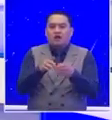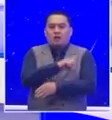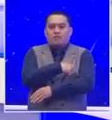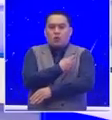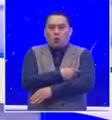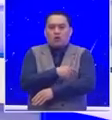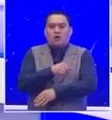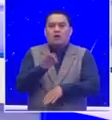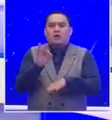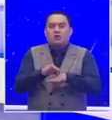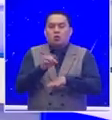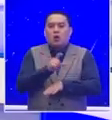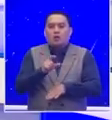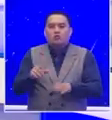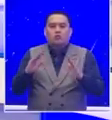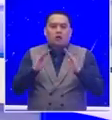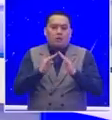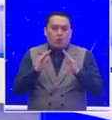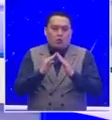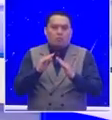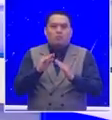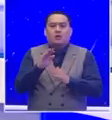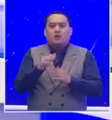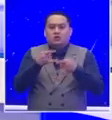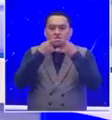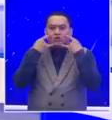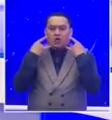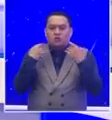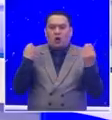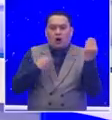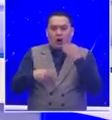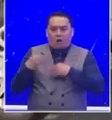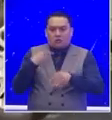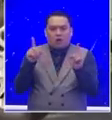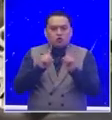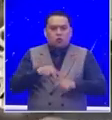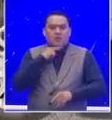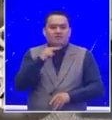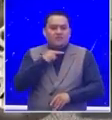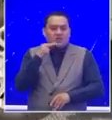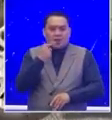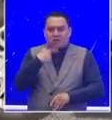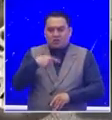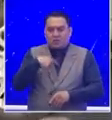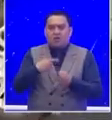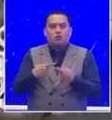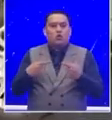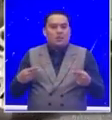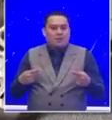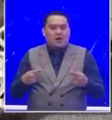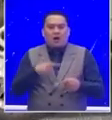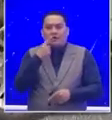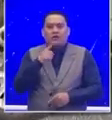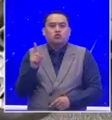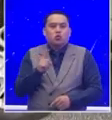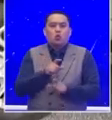посещает инфицированных пациентов на дому. Медики должны носить защитную одежду и быть особенно внимательными к себе и к другим. Они говорят,